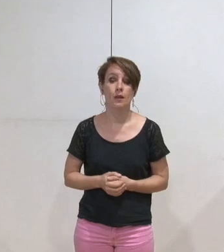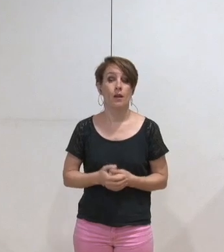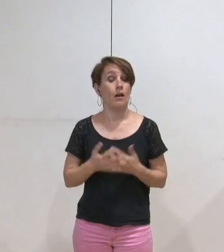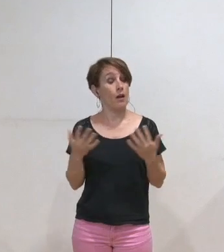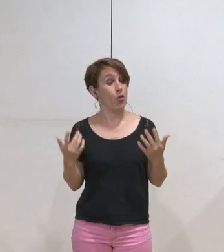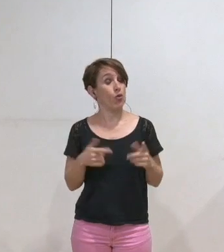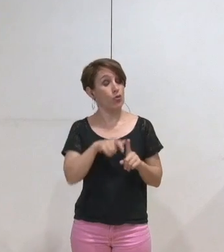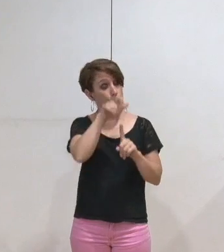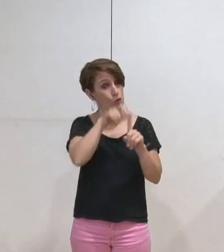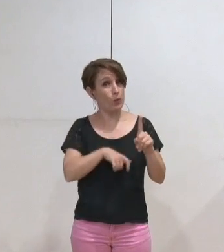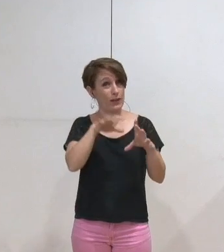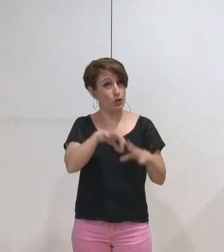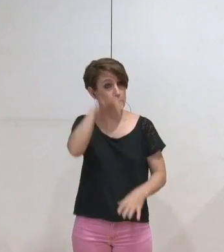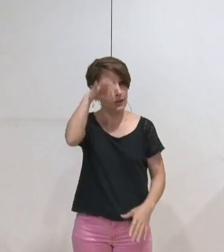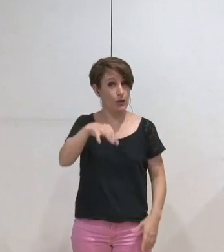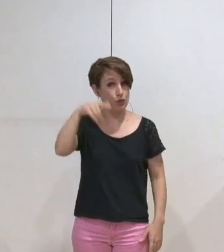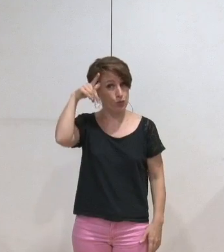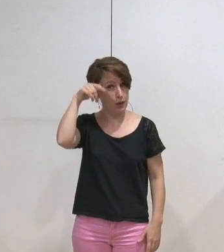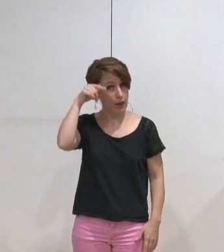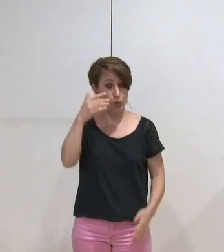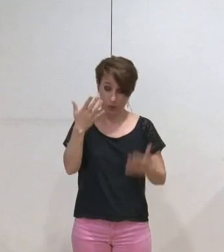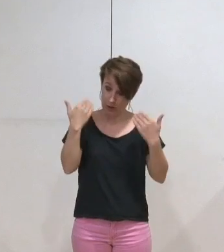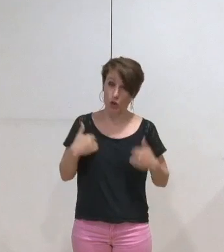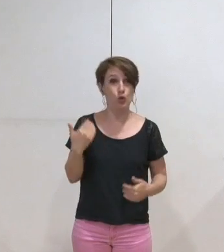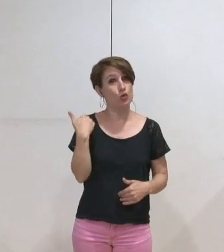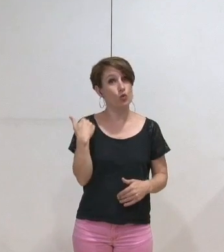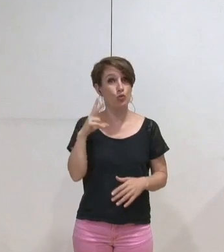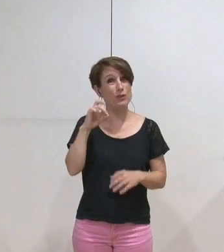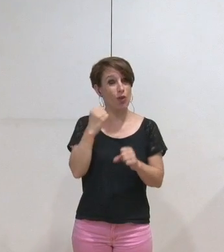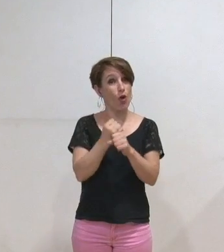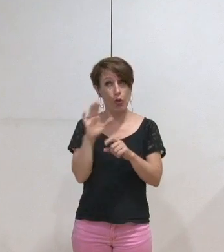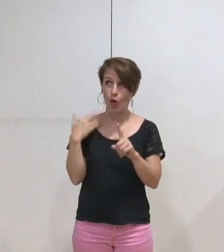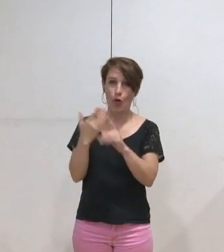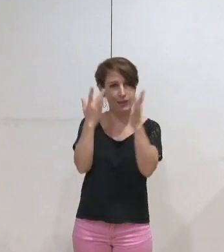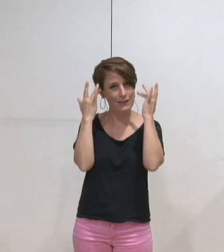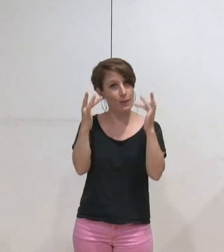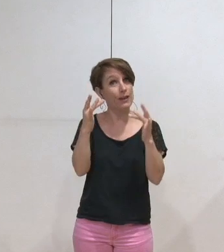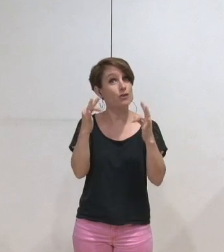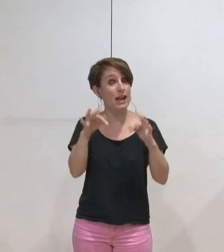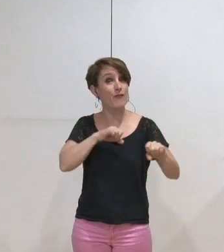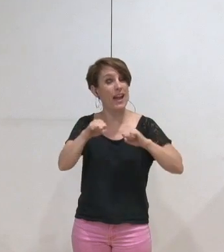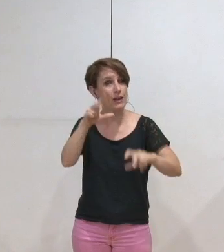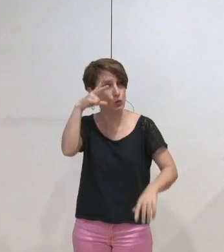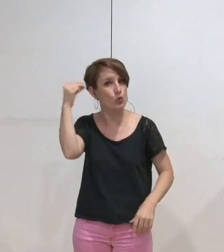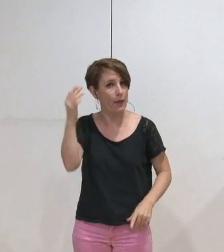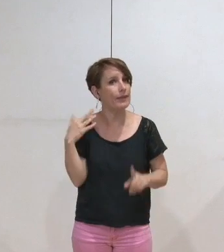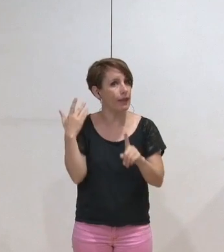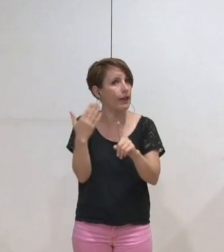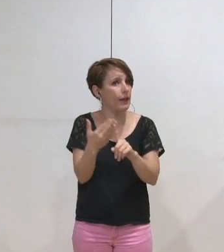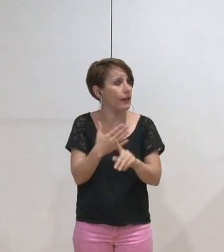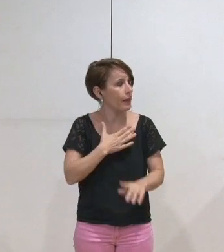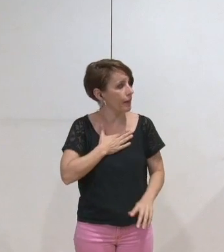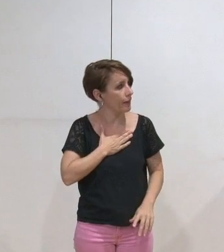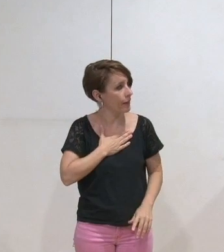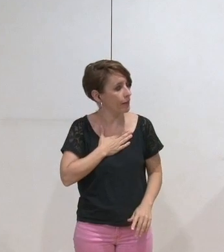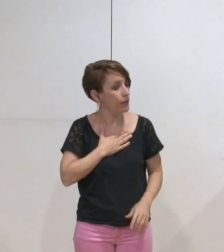avec une petite trentaine d'années d'expérience de l'action humanitaire de vous dire quelques